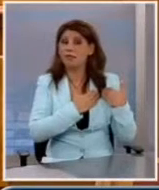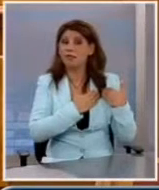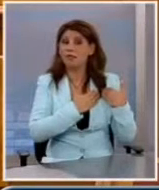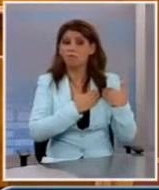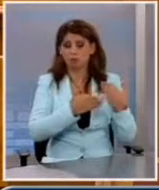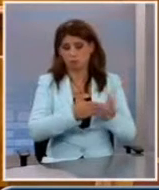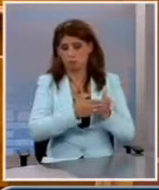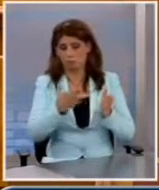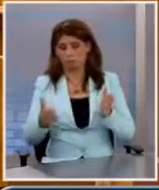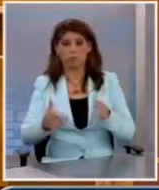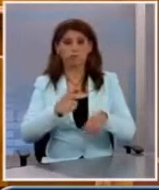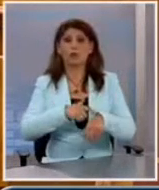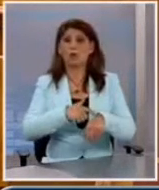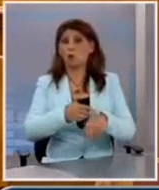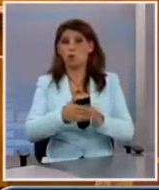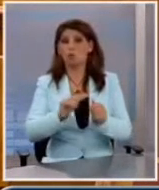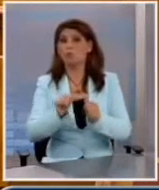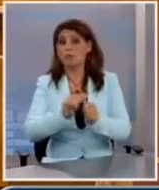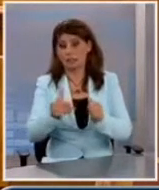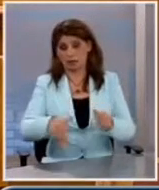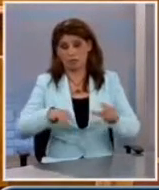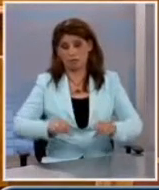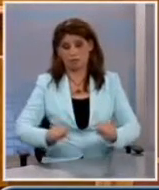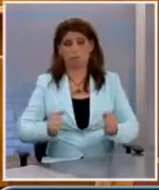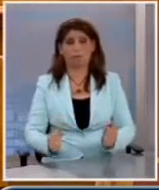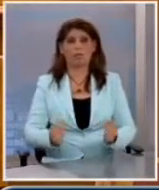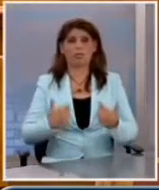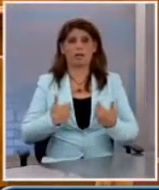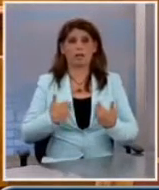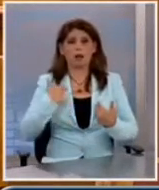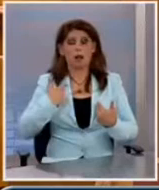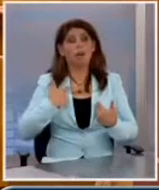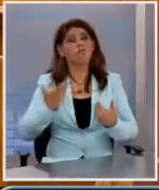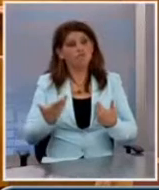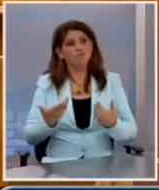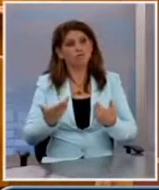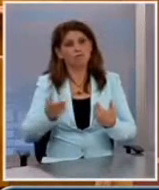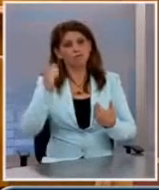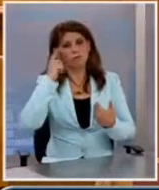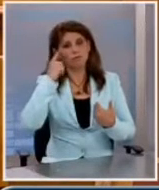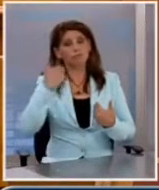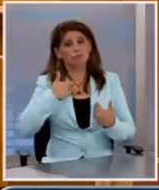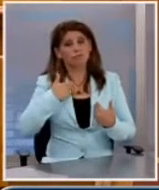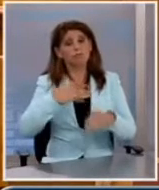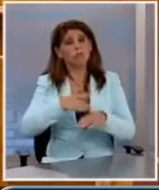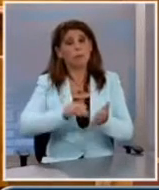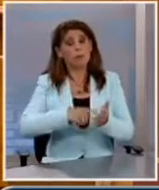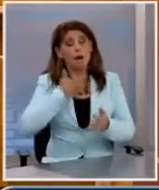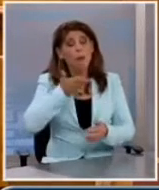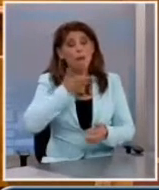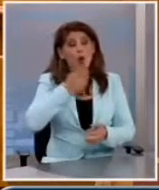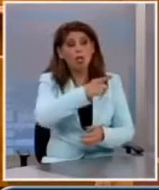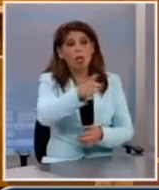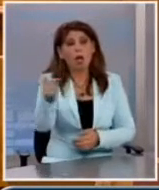που είμαι σε μια τέτοια θέση, αισθάνομαι υπόλογος απέναντι αυτούς τους ανθρώπους. Κανένας